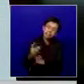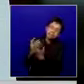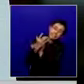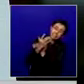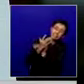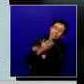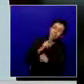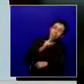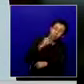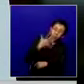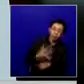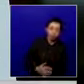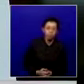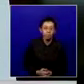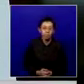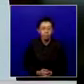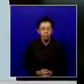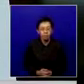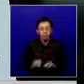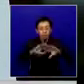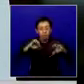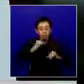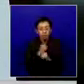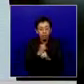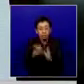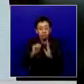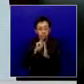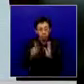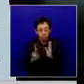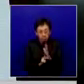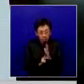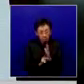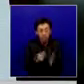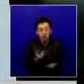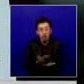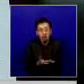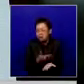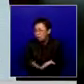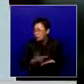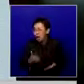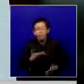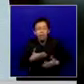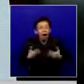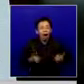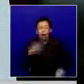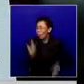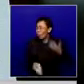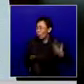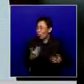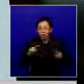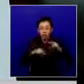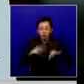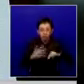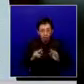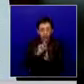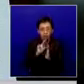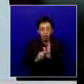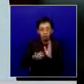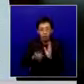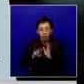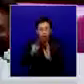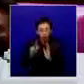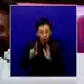สิ้นรัฐบาลทำกิจผิดกฎหมายผ่านงบสบายห้ามตรวจสอบมีพ.ร.ก.ฉุกเฉิน